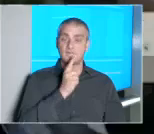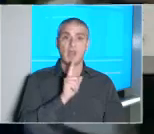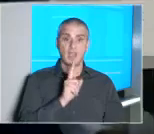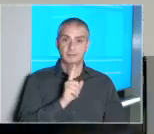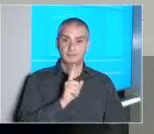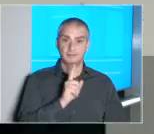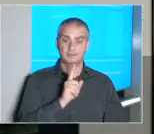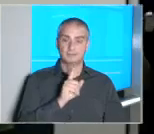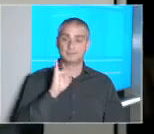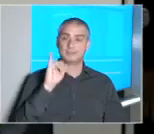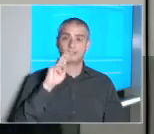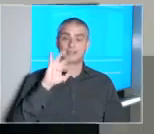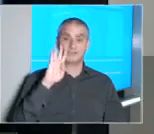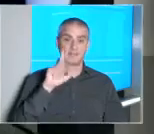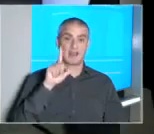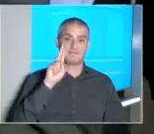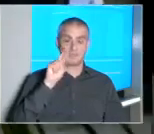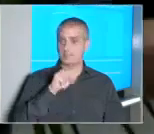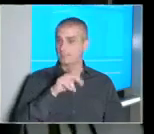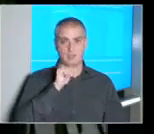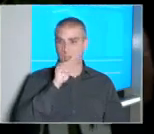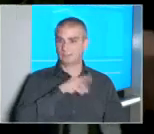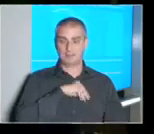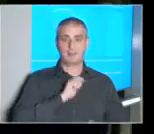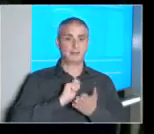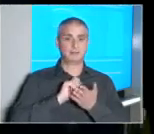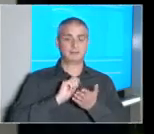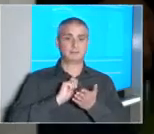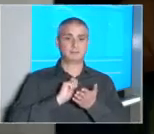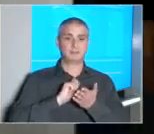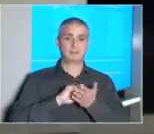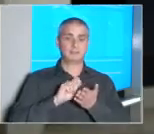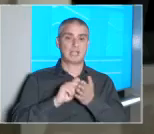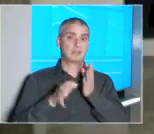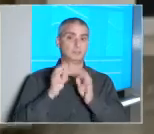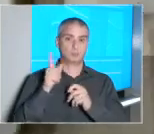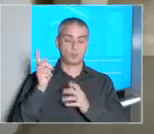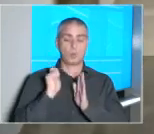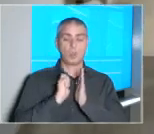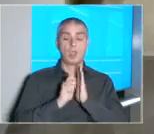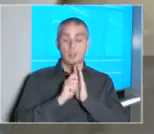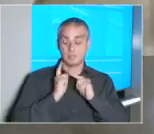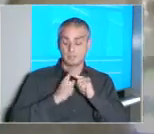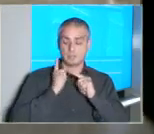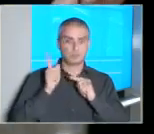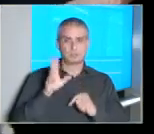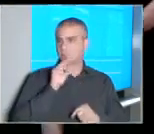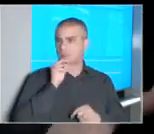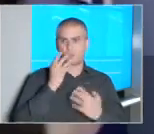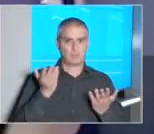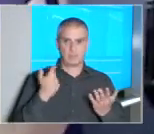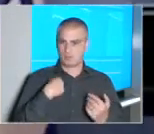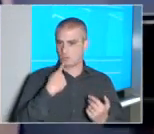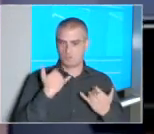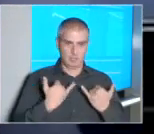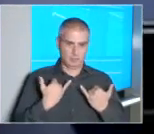ולהגיד לך, שיריב לוין, שסירב לקבל את תיק משפטים, הוא כתב בדיוק שמדובר, אני